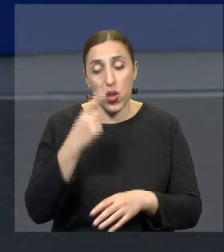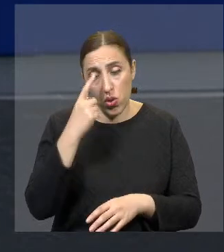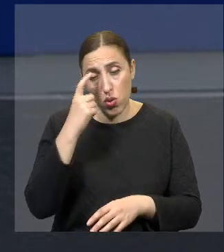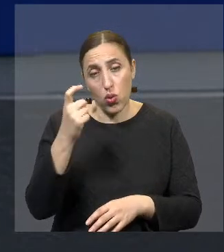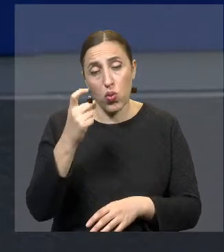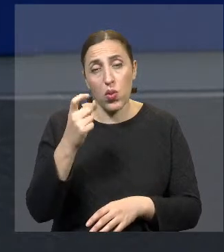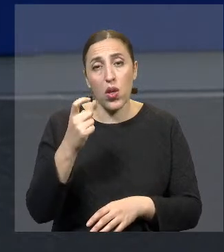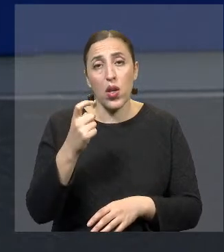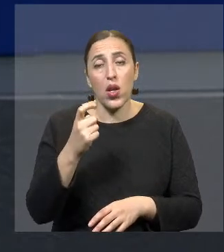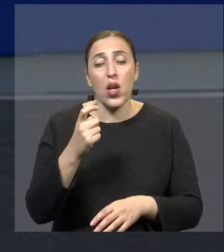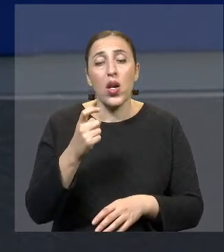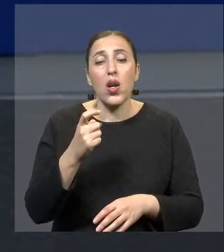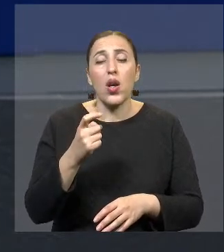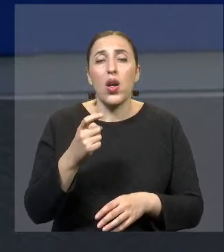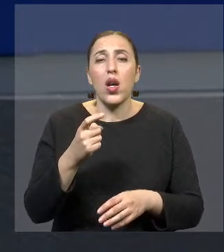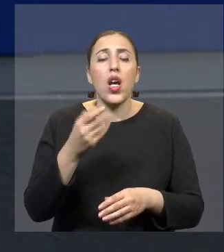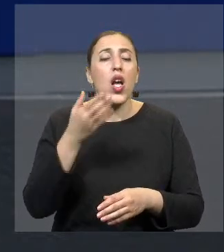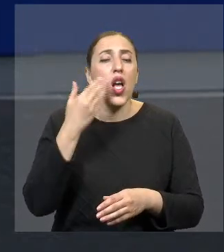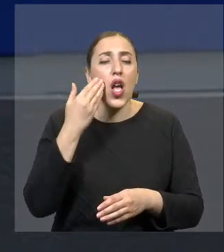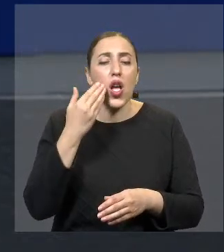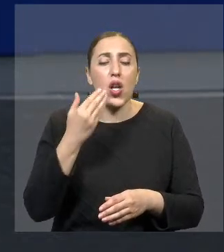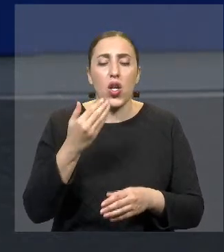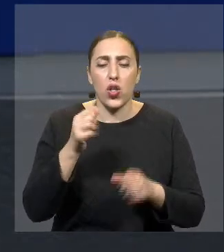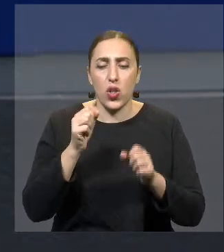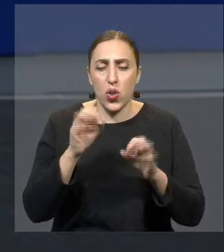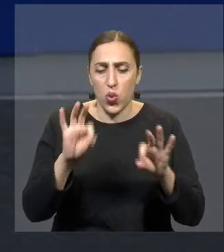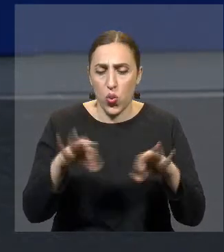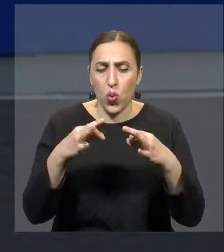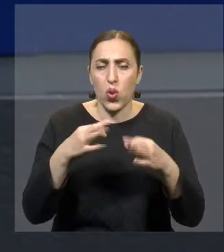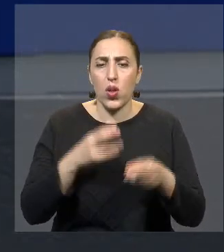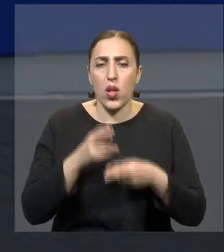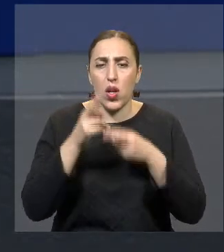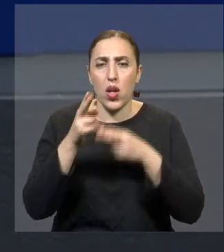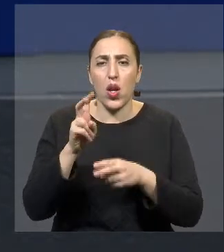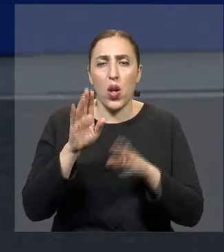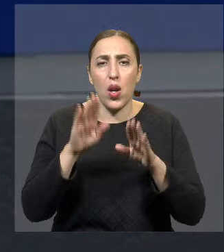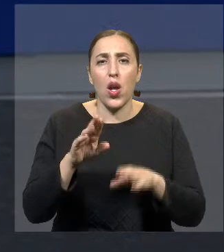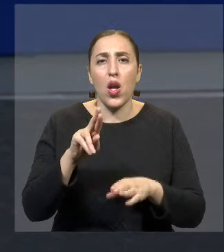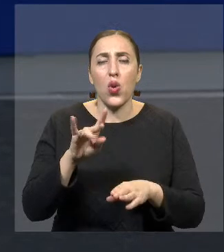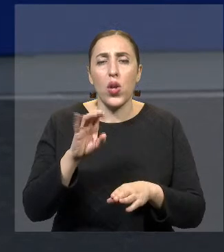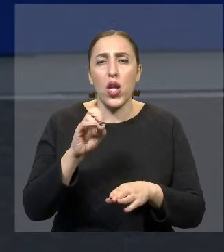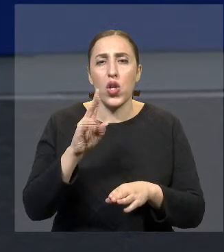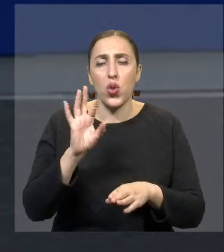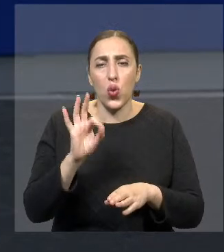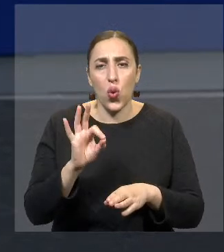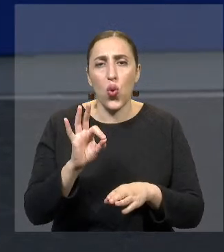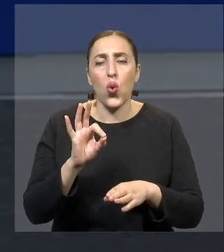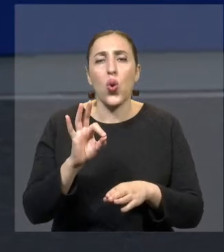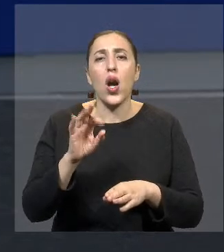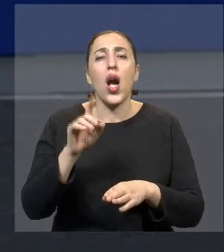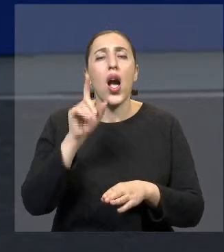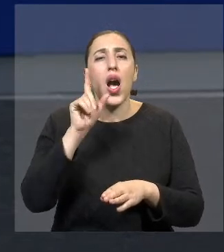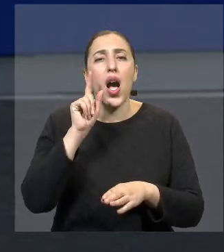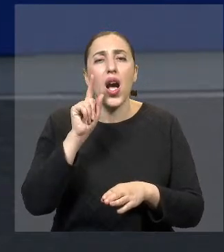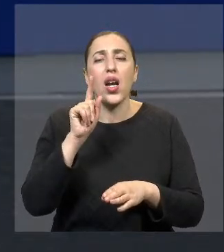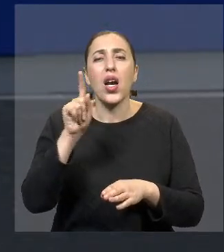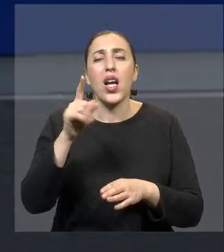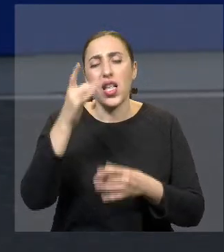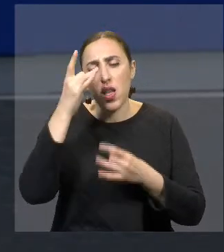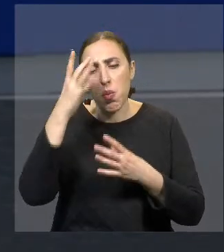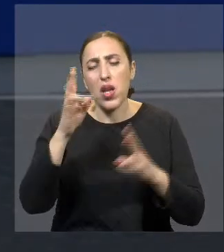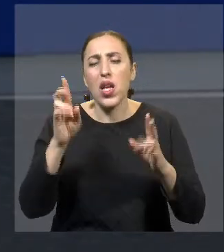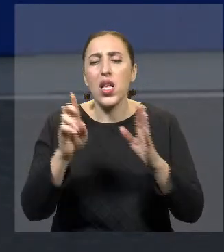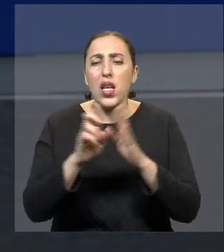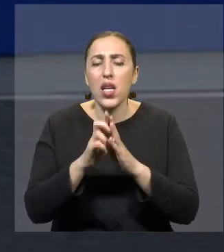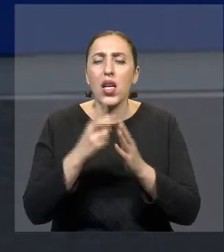նաև անխոչ ընդոտ մուտքի հնարավորություն տալ յունեսկո էին հայկական մշակությային ժարանգության վիճակը գնը հատելու։ Ձանկացած փործ